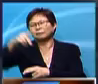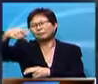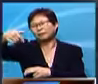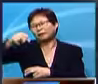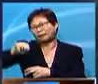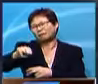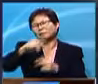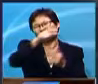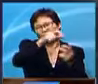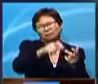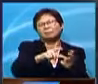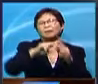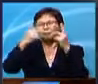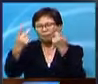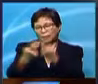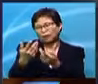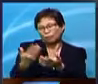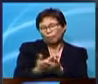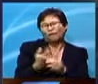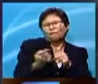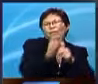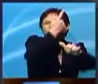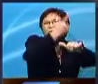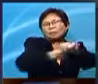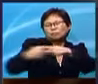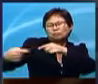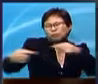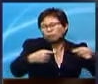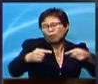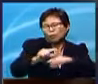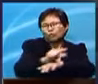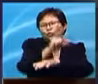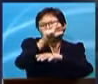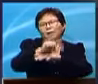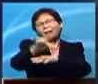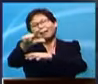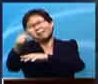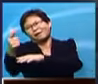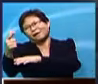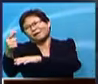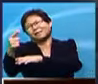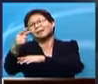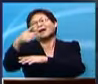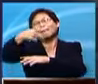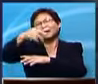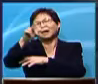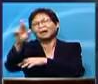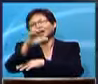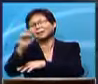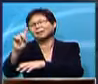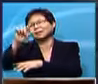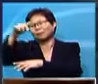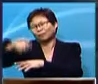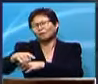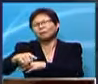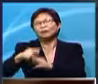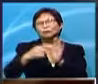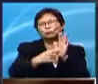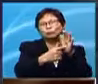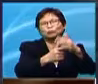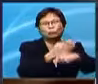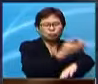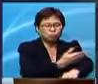sendiri yang dianggap Parti baru pertama kali bertanding di Semenanjung menggunakan centera Parti lain kesemua itu menyumbang kemusutan